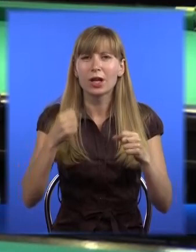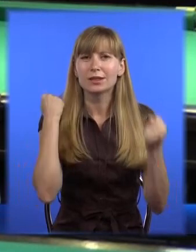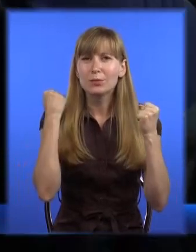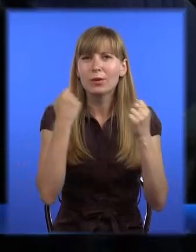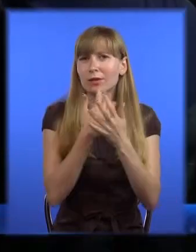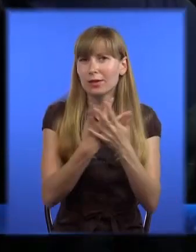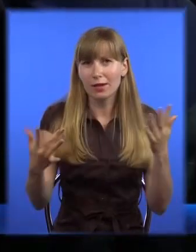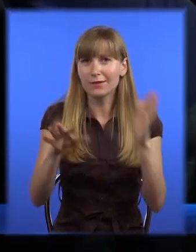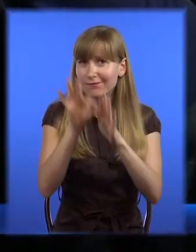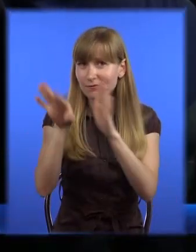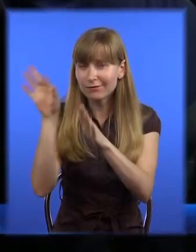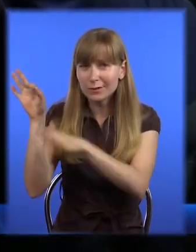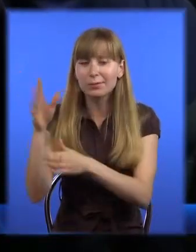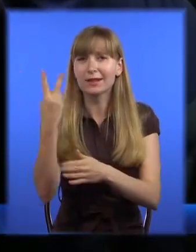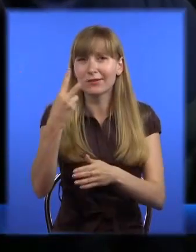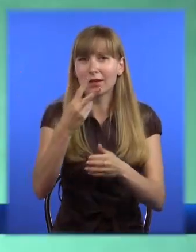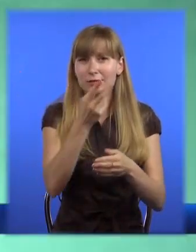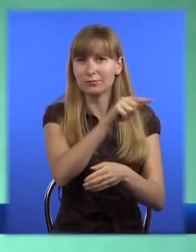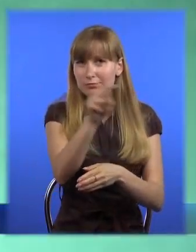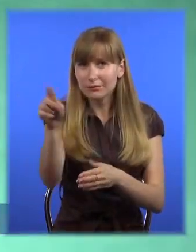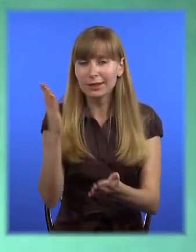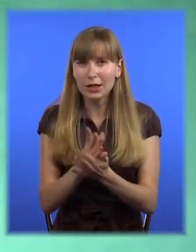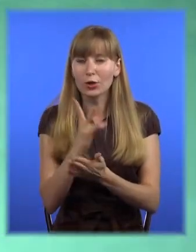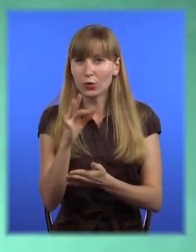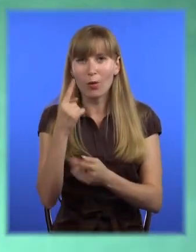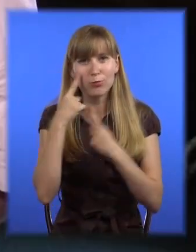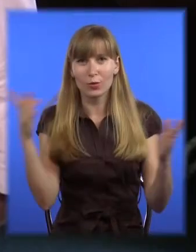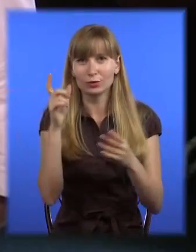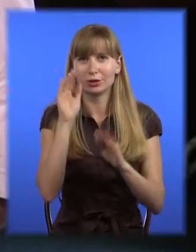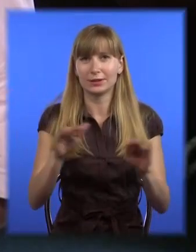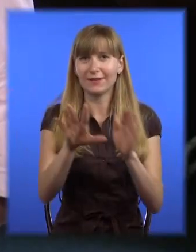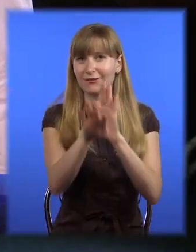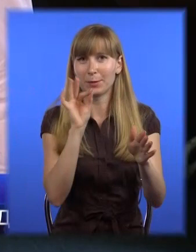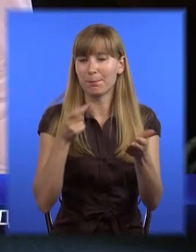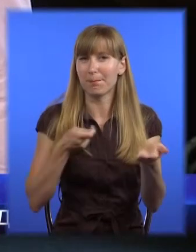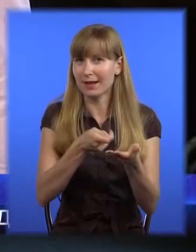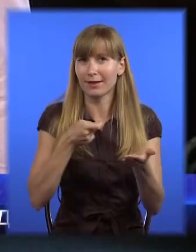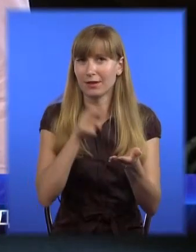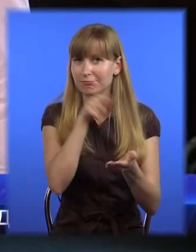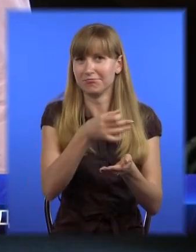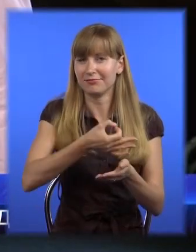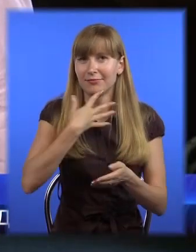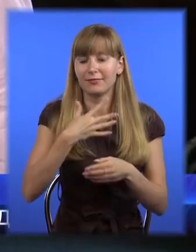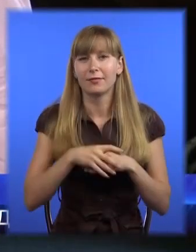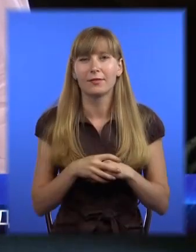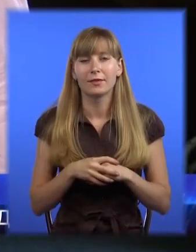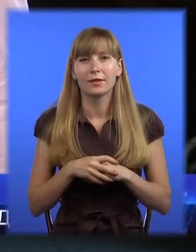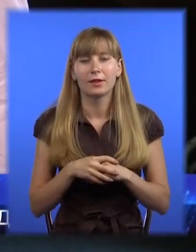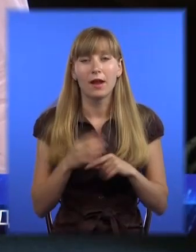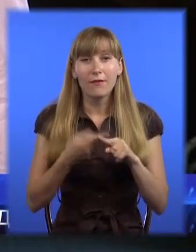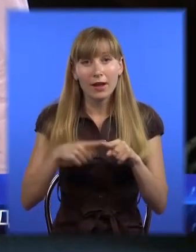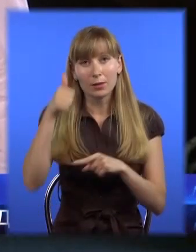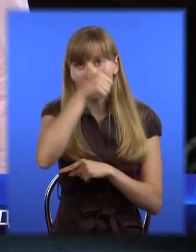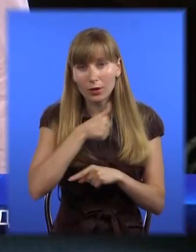видів спорту. Але вже другий рік поспіль абсолютну перевагу надають саме більярду. Ми попробували в прошлом году, і в этом году вже как бы